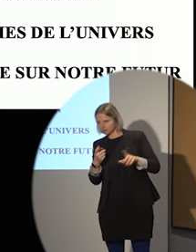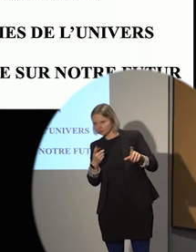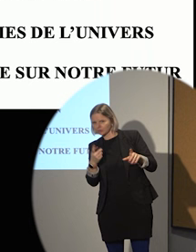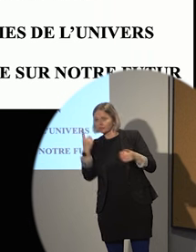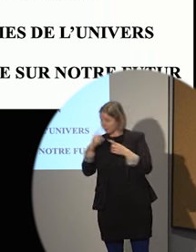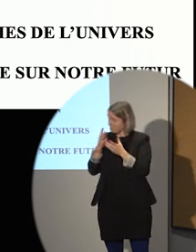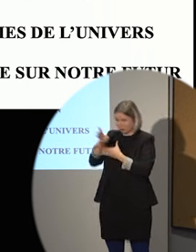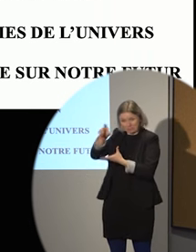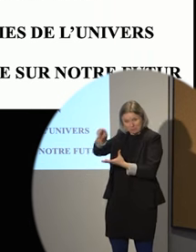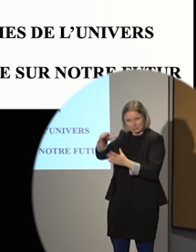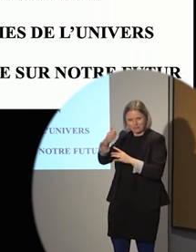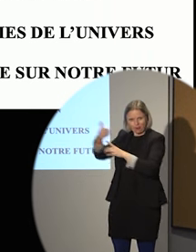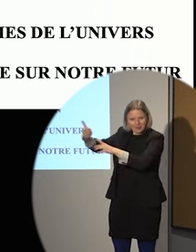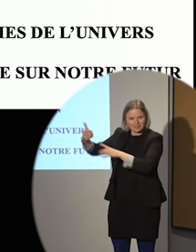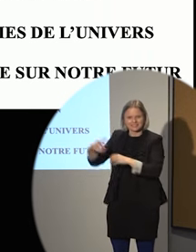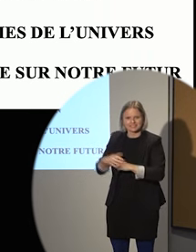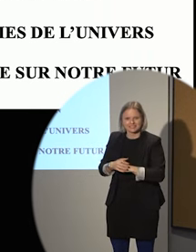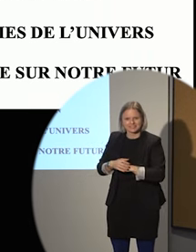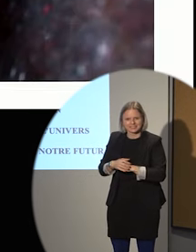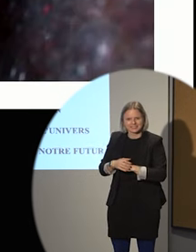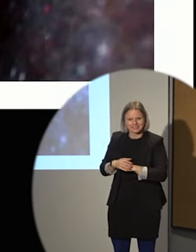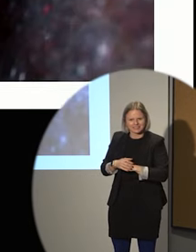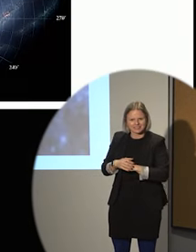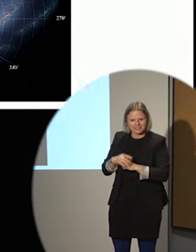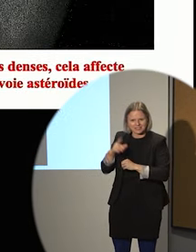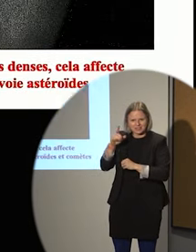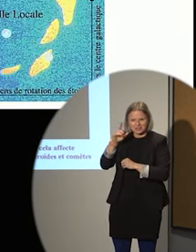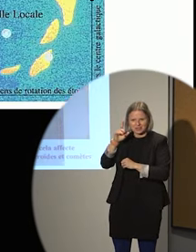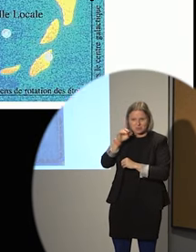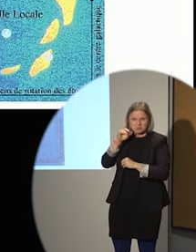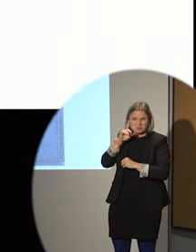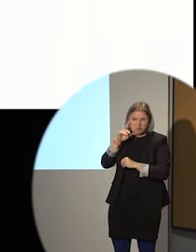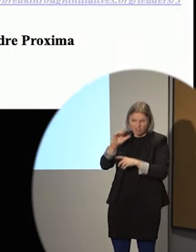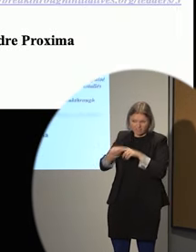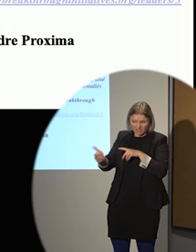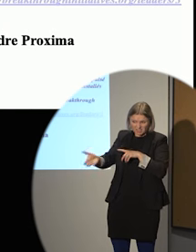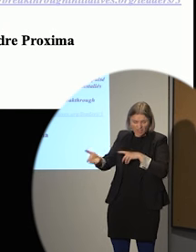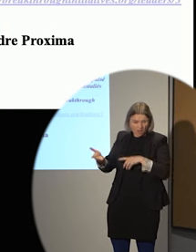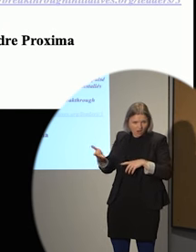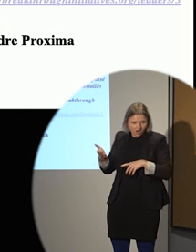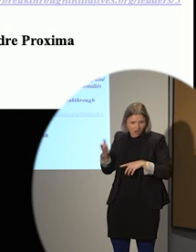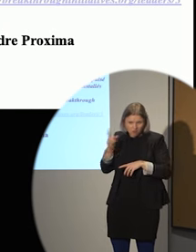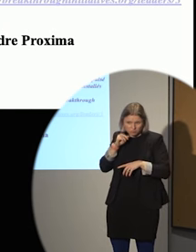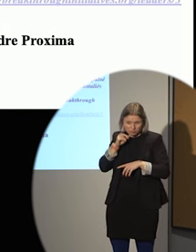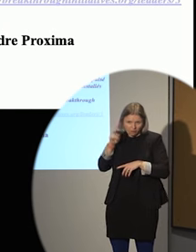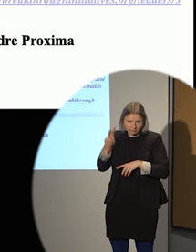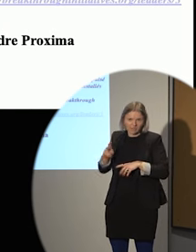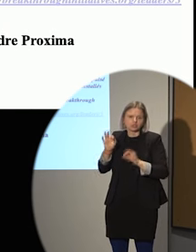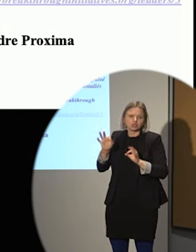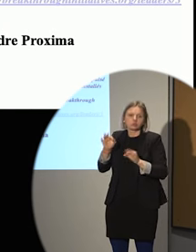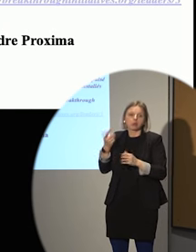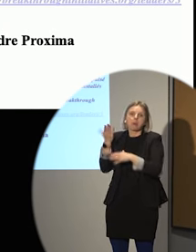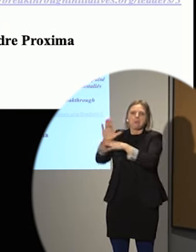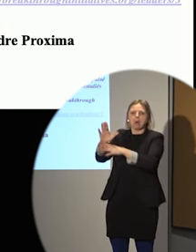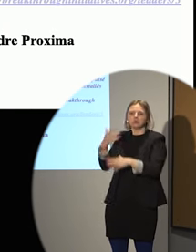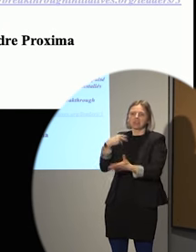projet. Pourquoi le faire si ce n'est la prouesse technique? Parce que, pour ma part, je pense qu'on ne peut pas communiquer